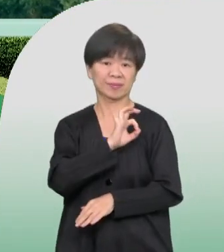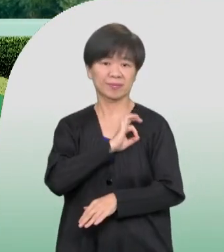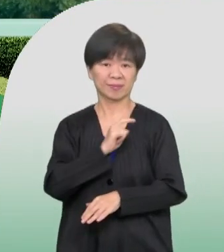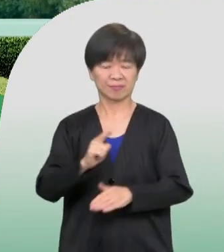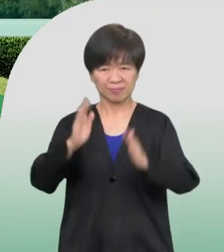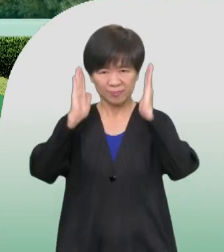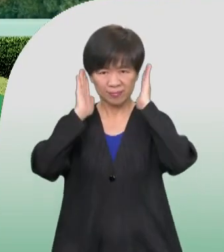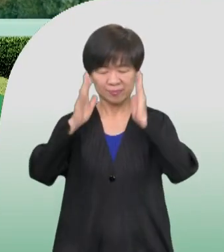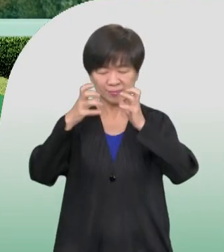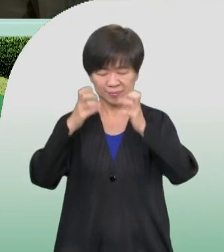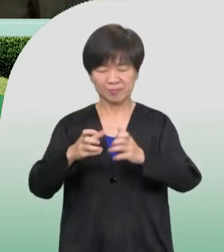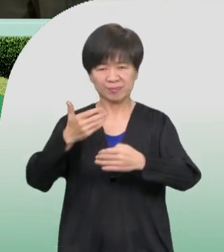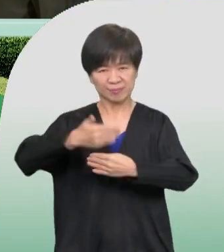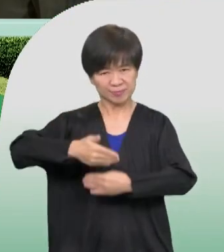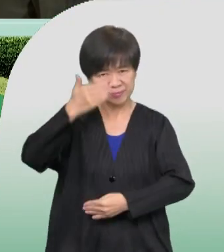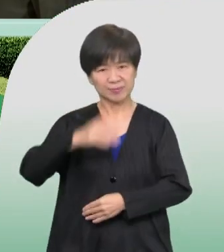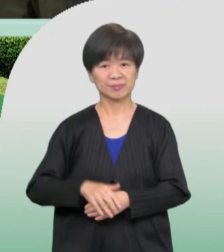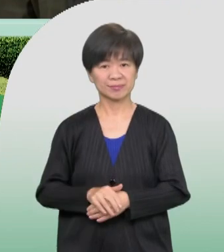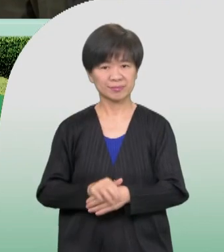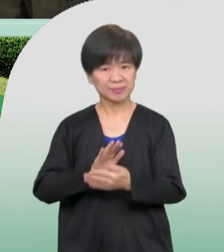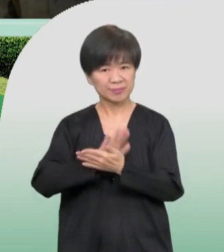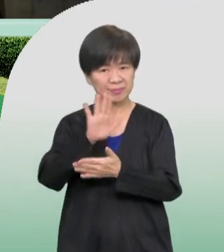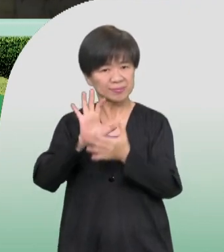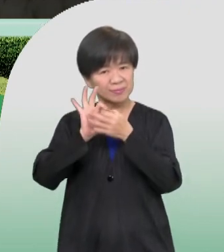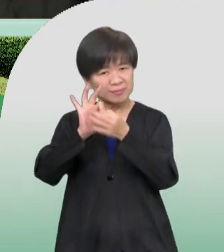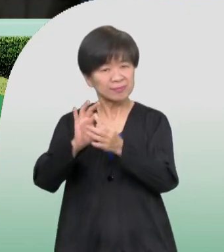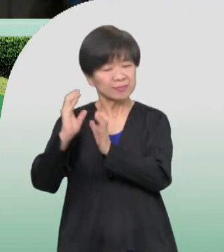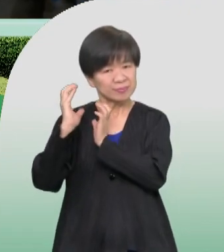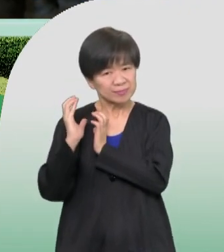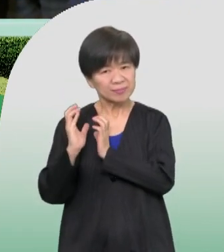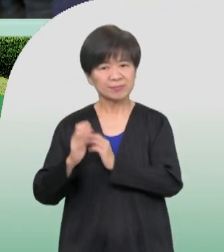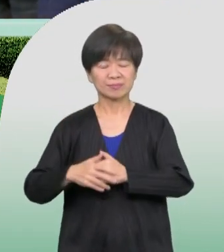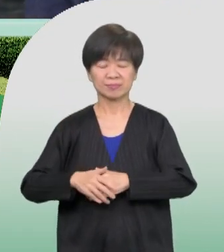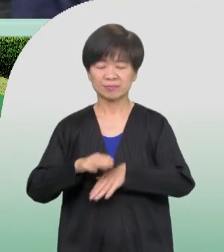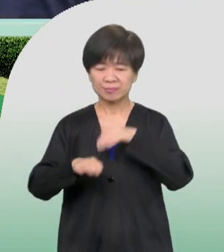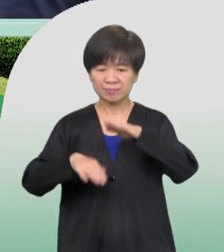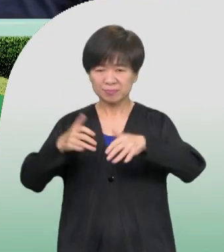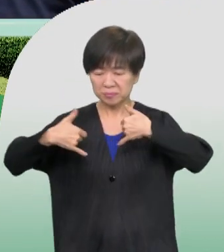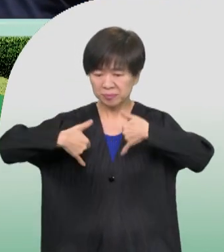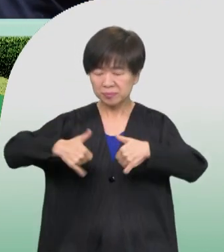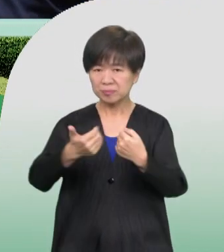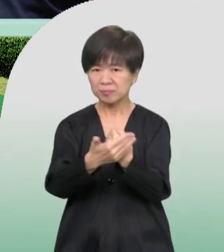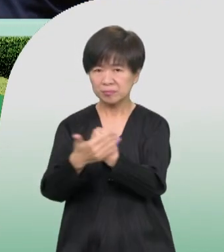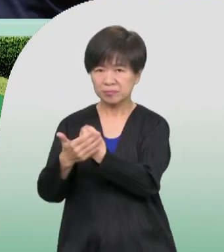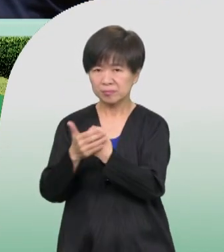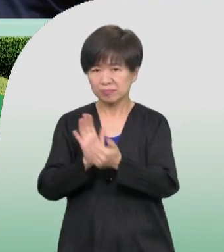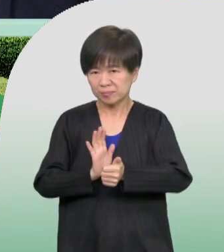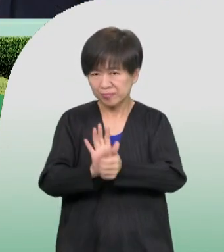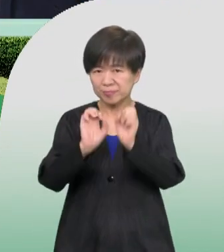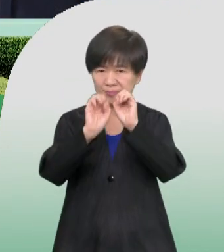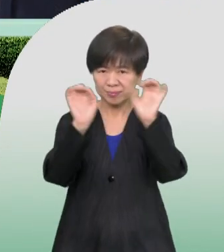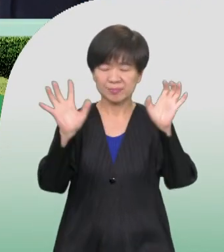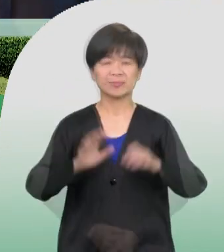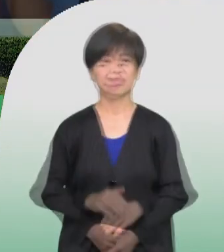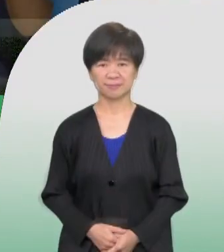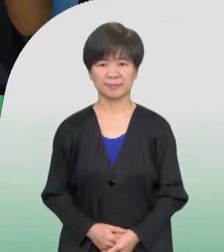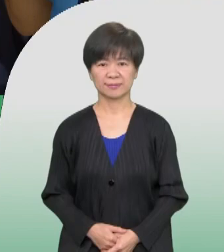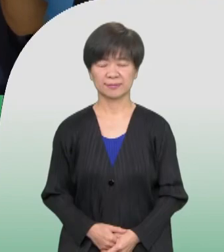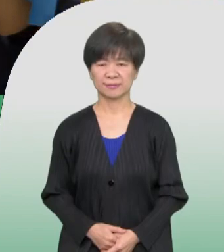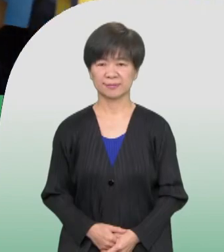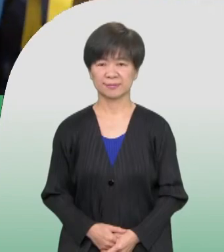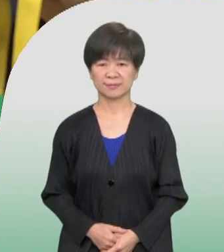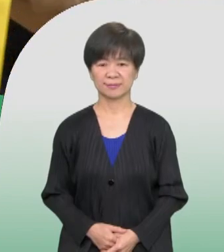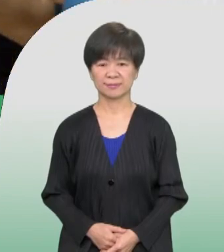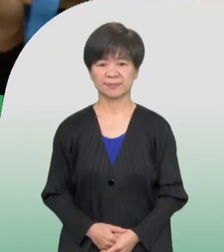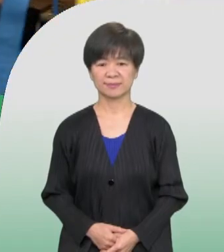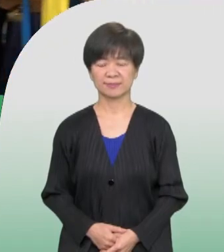协会被正式成立启动，未来就会继续开启普陀的维护和推广的工作。 我